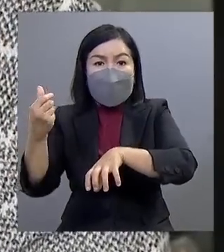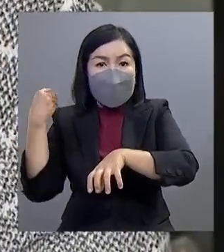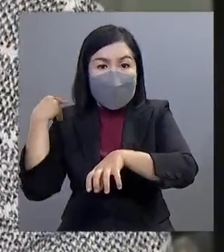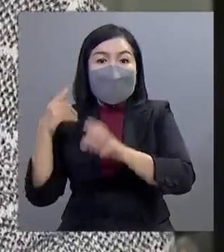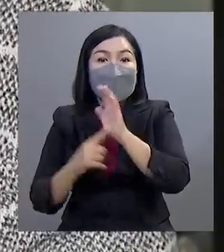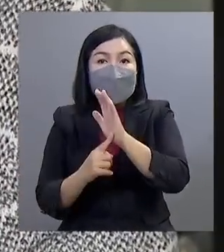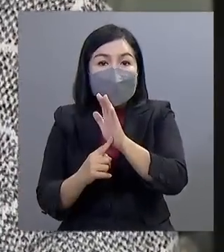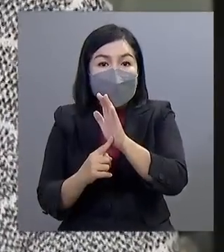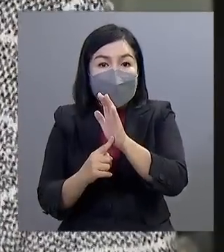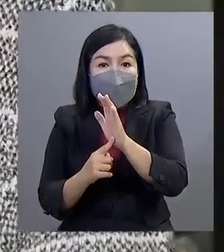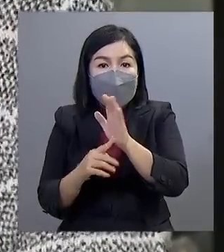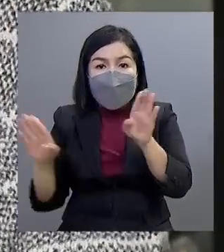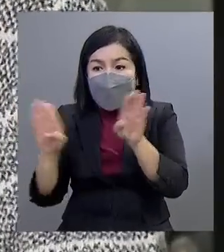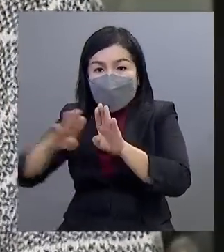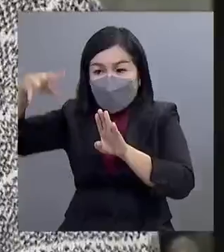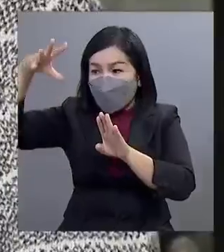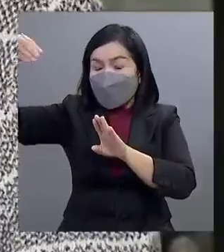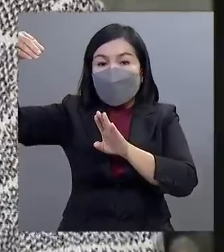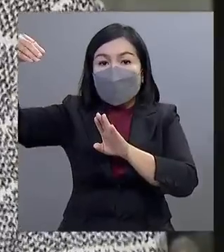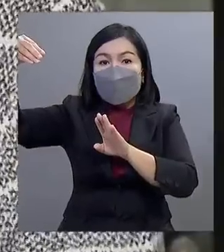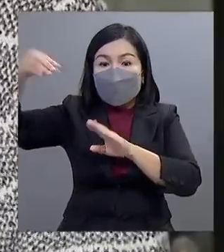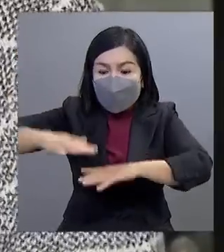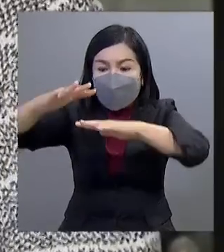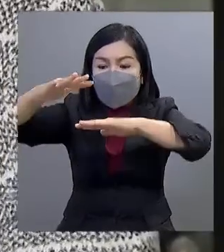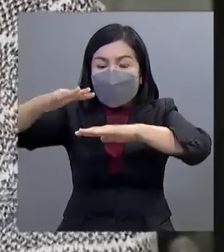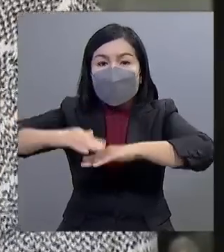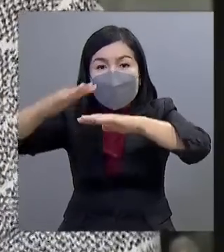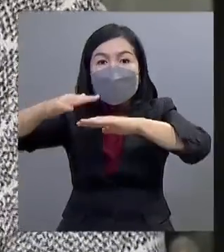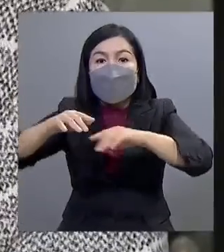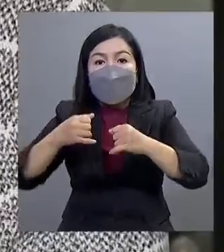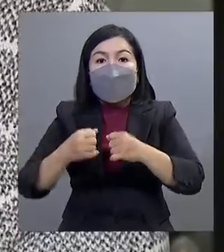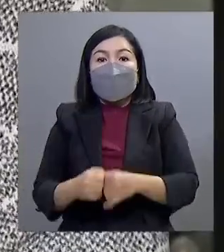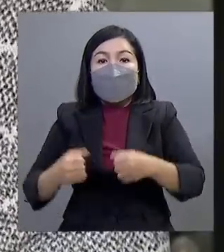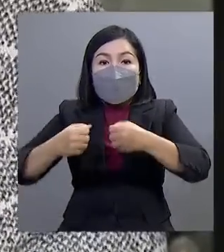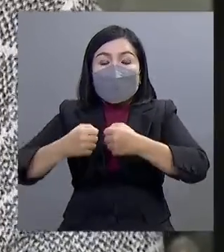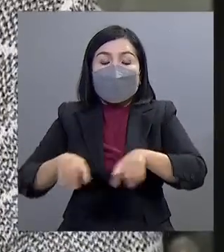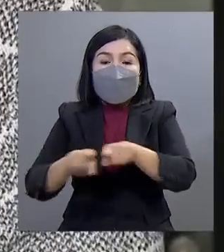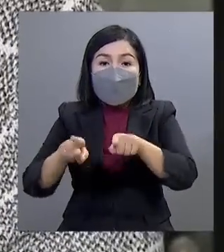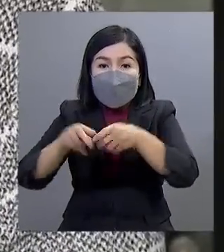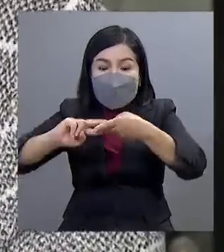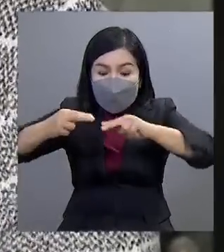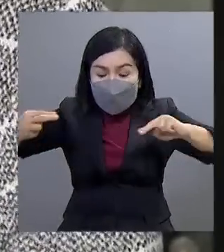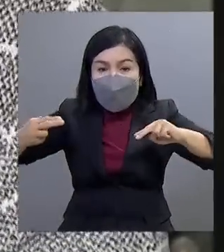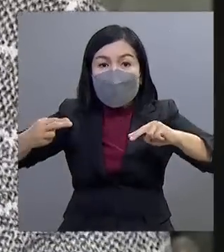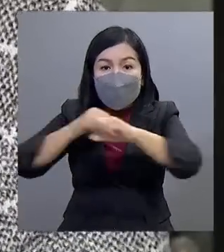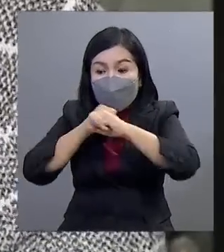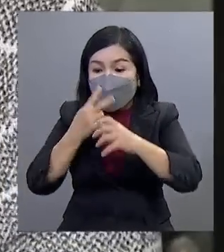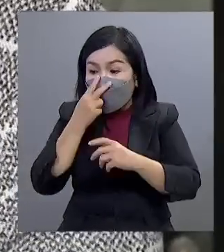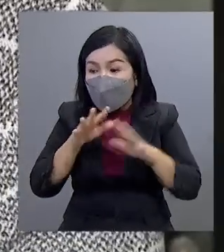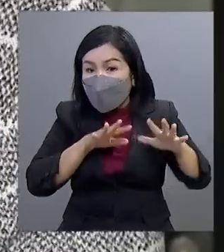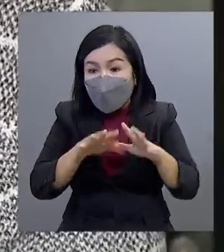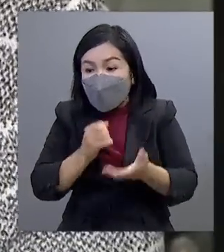ปิดสวิตช์บันไดเลื่อนหรือจะต้องมีการกั้นเจ้าหน้าที่จะต้องรีบกรูกันมาช่วยค่ะแต่เมื่อวานไม่เห็นค่ะทุกคนช่วยกันหม